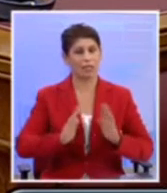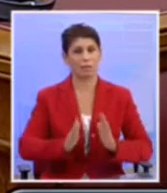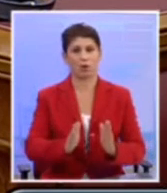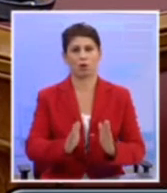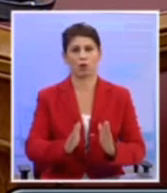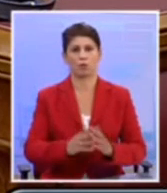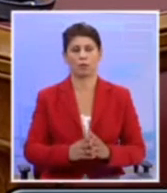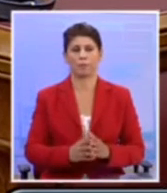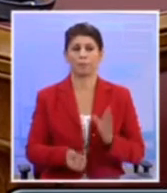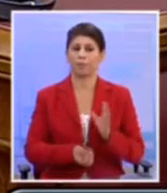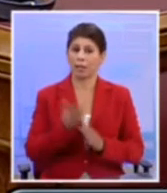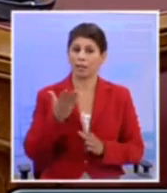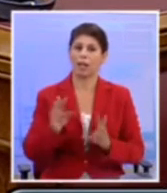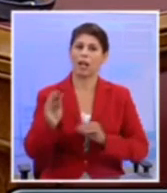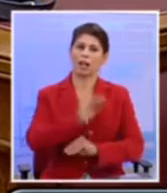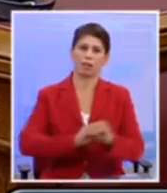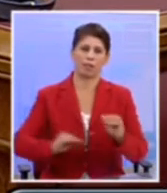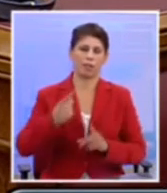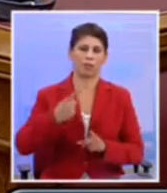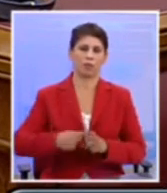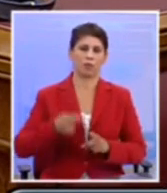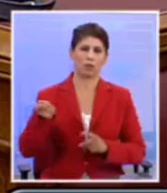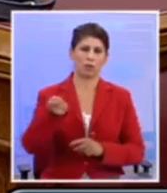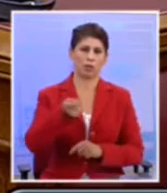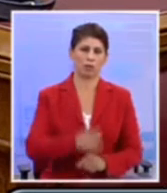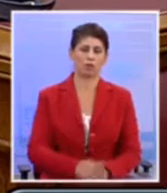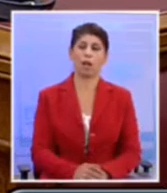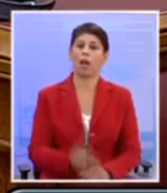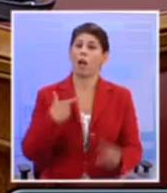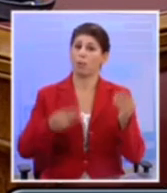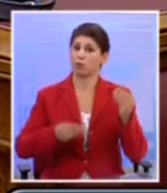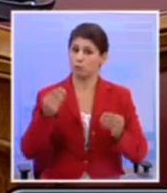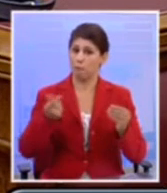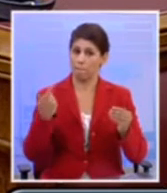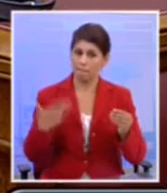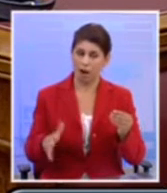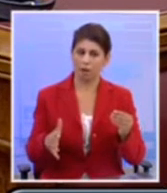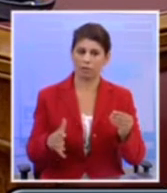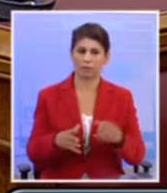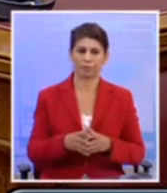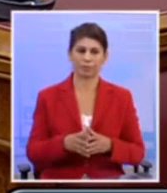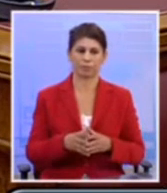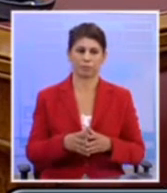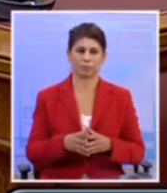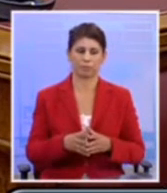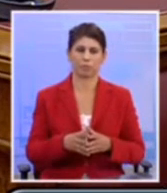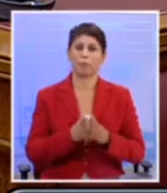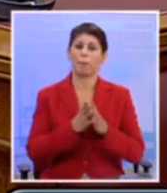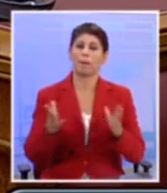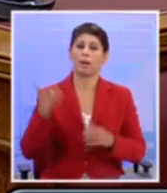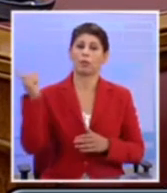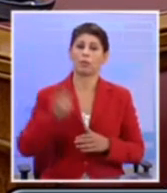μια νέα αναδιάρθρωση του ελληνικού χρέους. Από τους υπολογισμούς που έχω κάνει και με το μεγαλύτερο